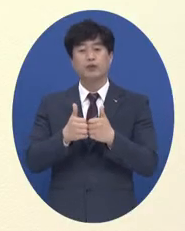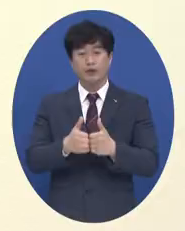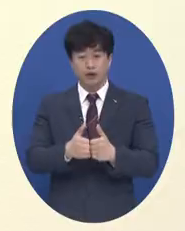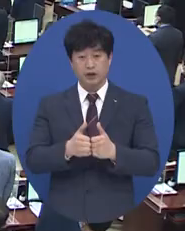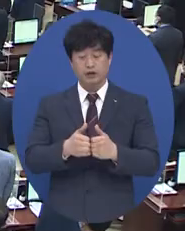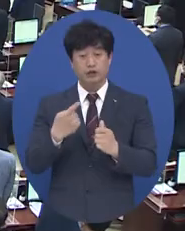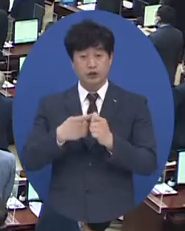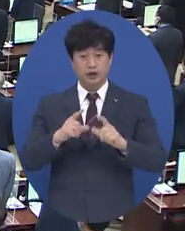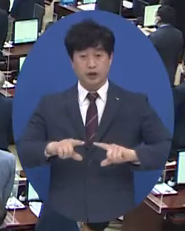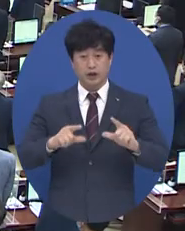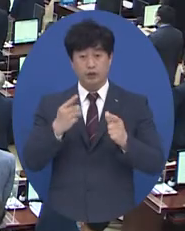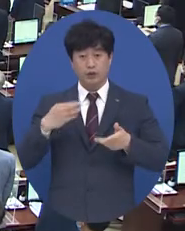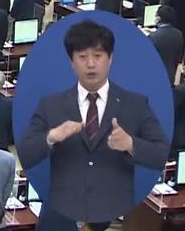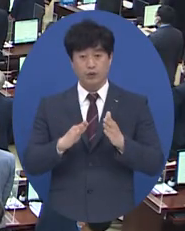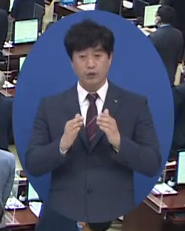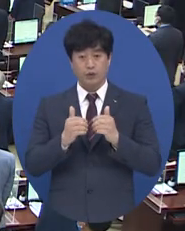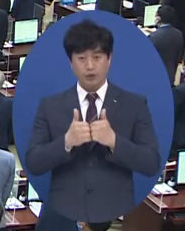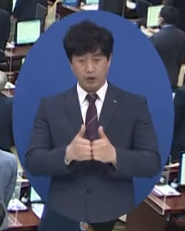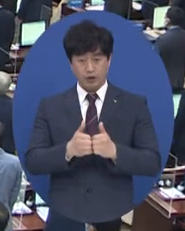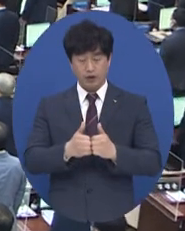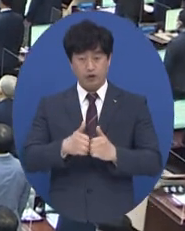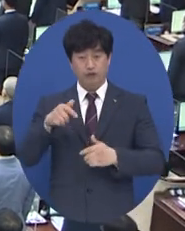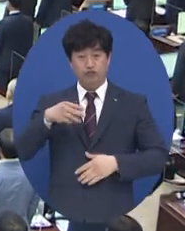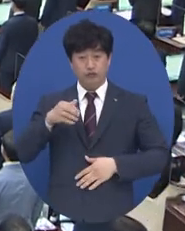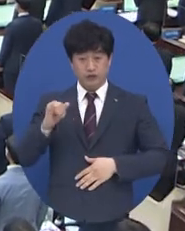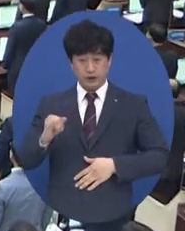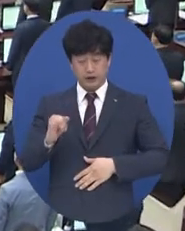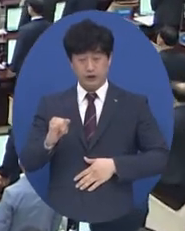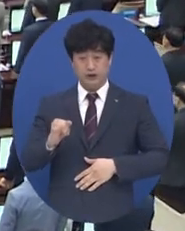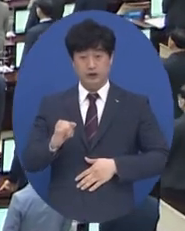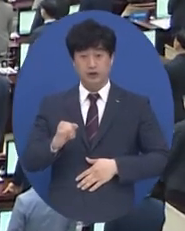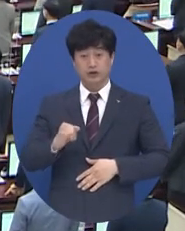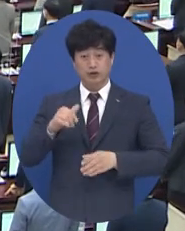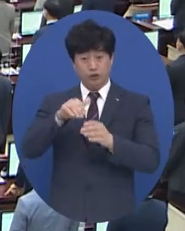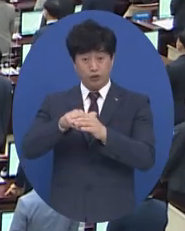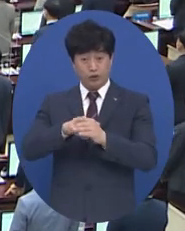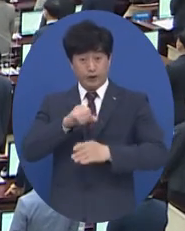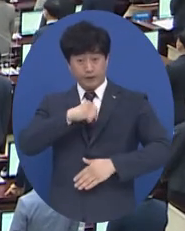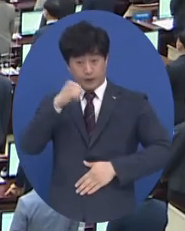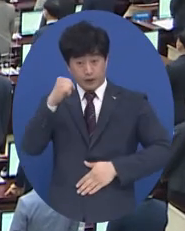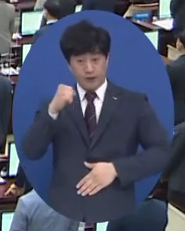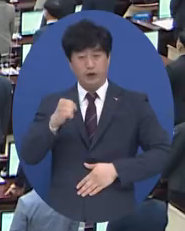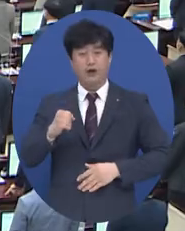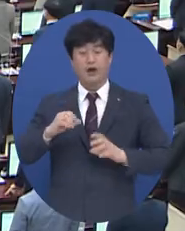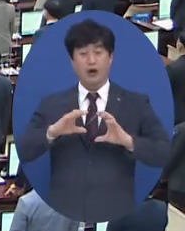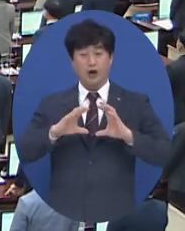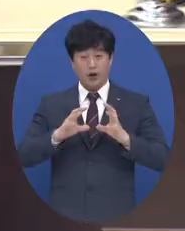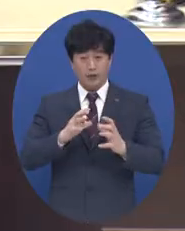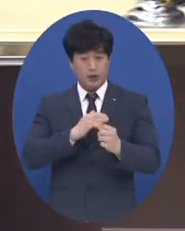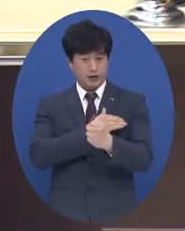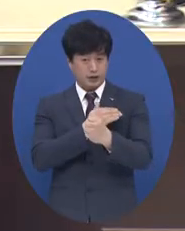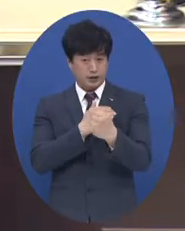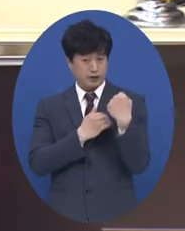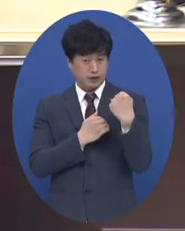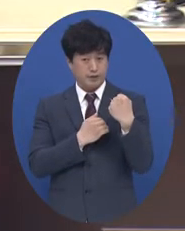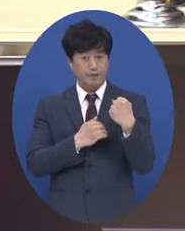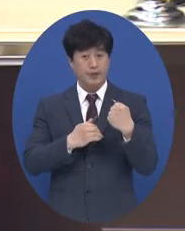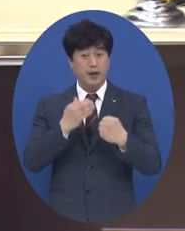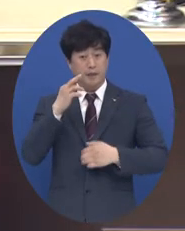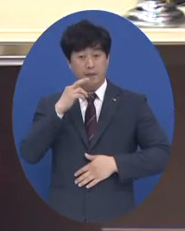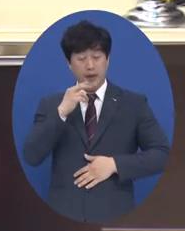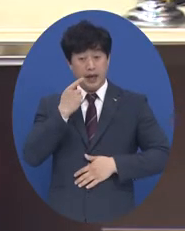보내 에 첫 날은 경기도의회 구리 1선거구 보궐선거에서 당선된 국민의 임 백현 중 의원의